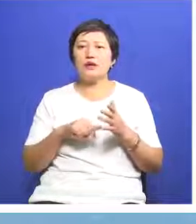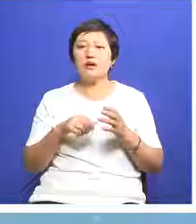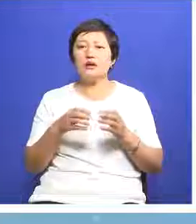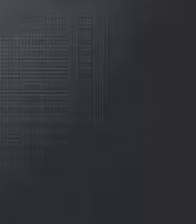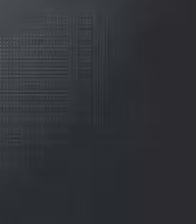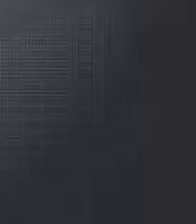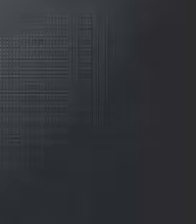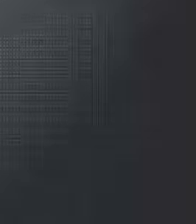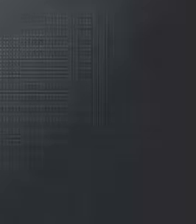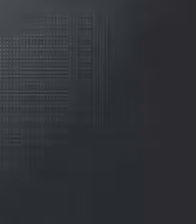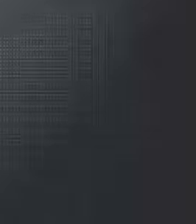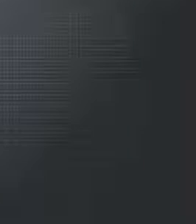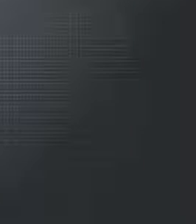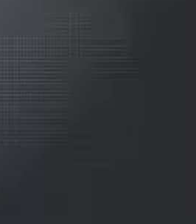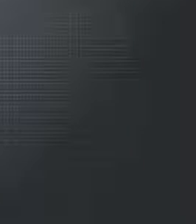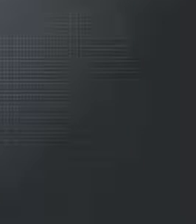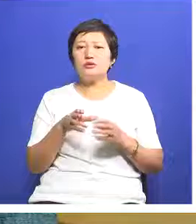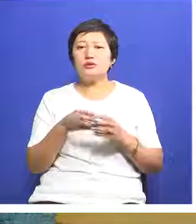алдағы бейнесюжетте.